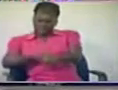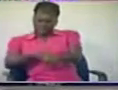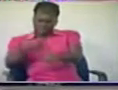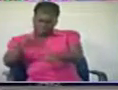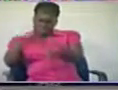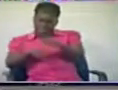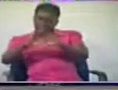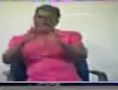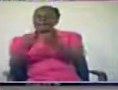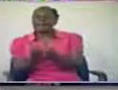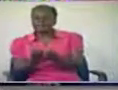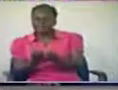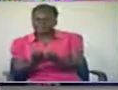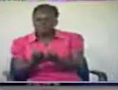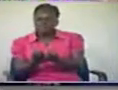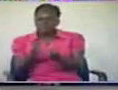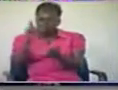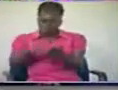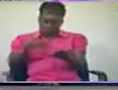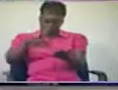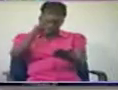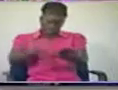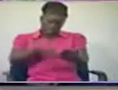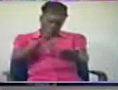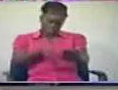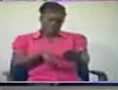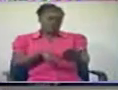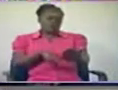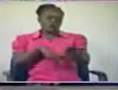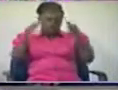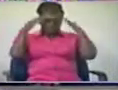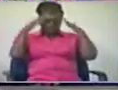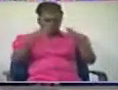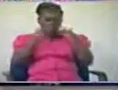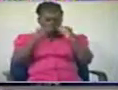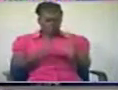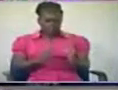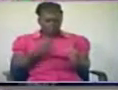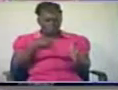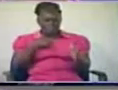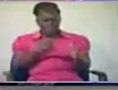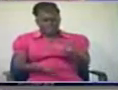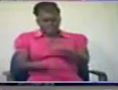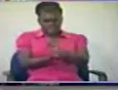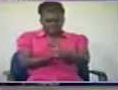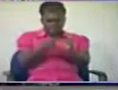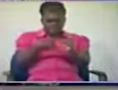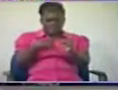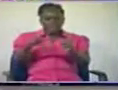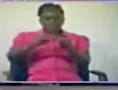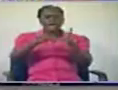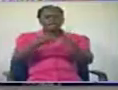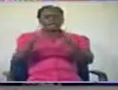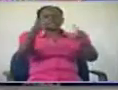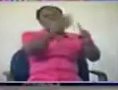kwenye darasa lolote, yale ambayo nasoma lazima yaangaziwe na mwalimu aweze kunielekeza kama ninafika kiwango ambacho